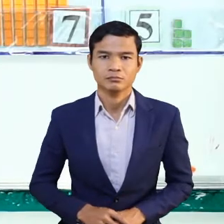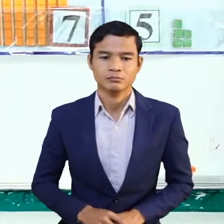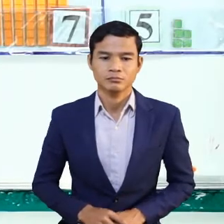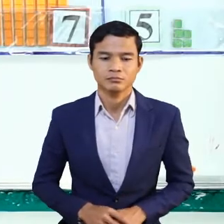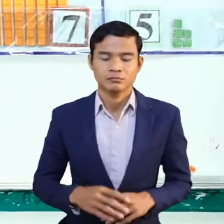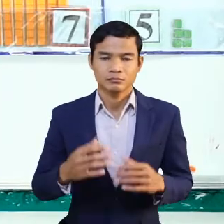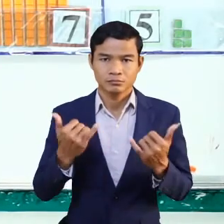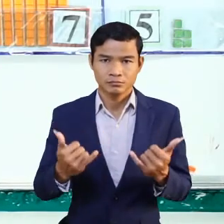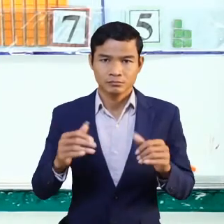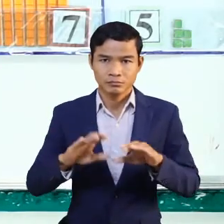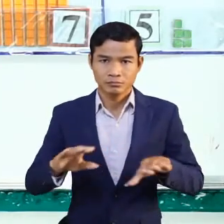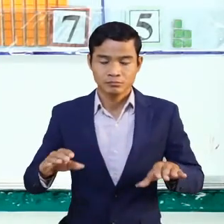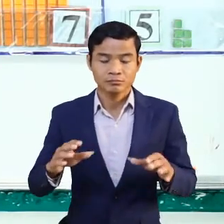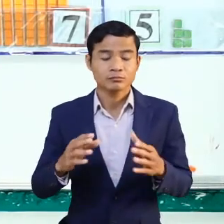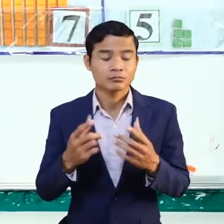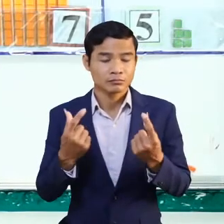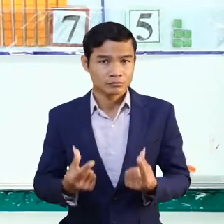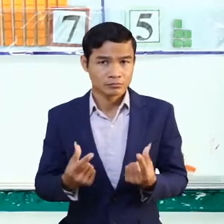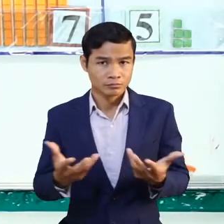ដូចនេះ